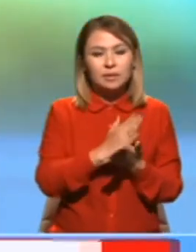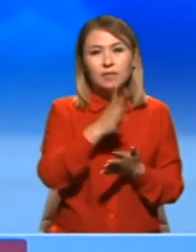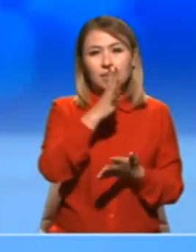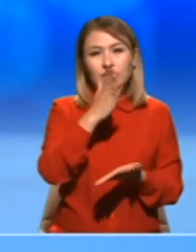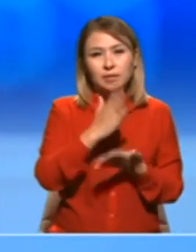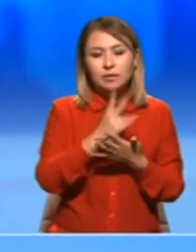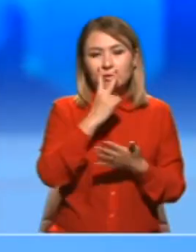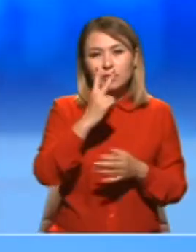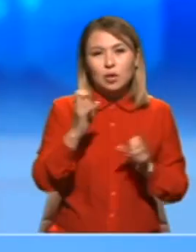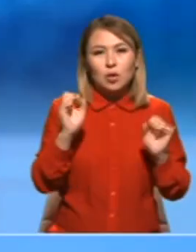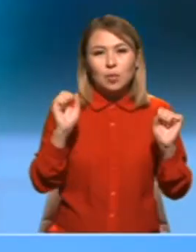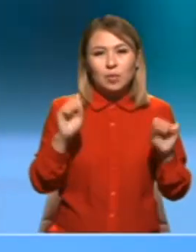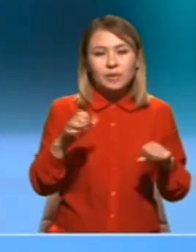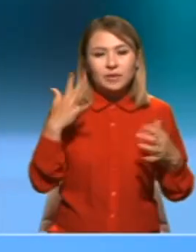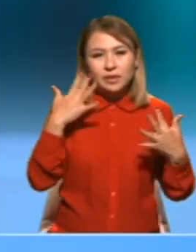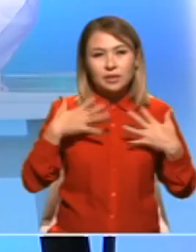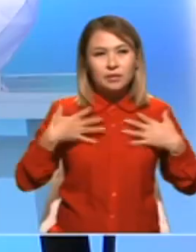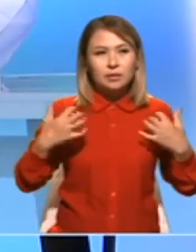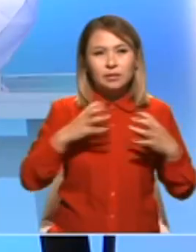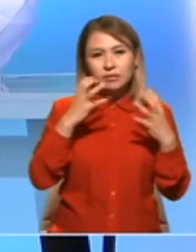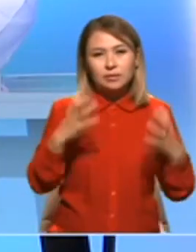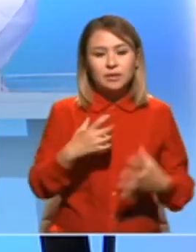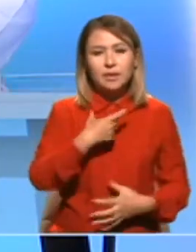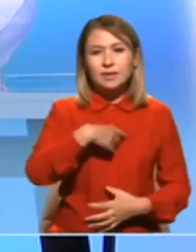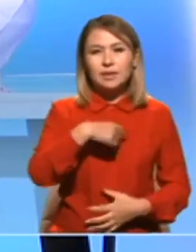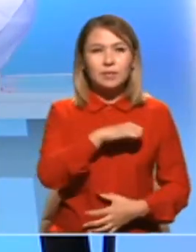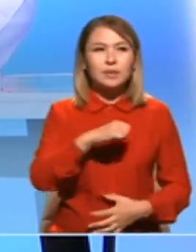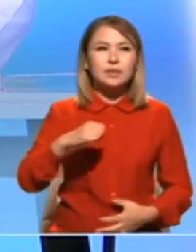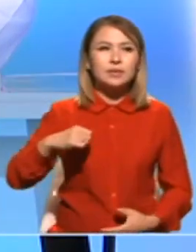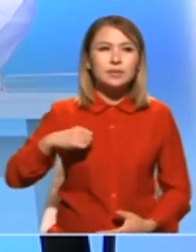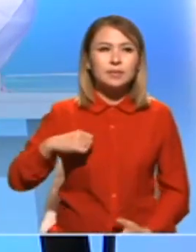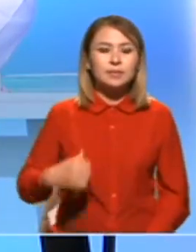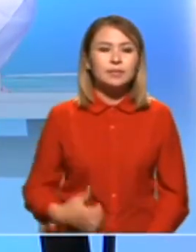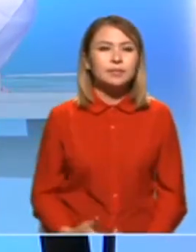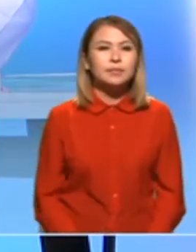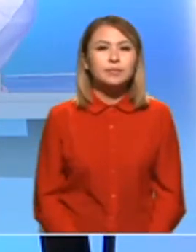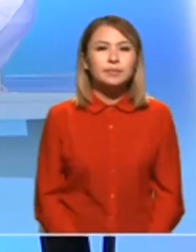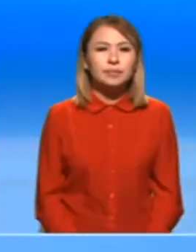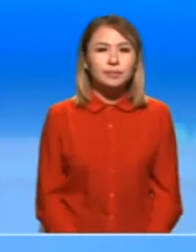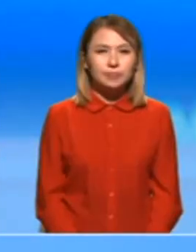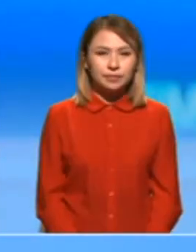асықпай қарап шығыңыз. Денсаулықты күту өз қолыңызда. Теледәрігер сіздің жеке дәрігеріңіз.